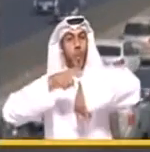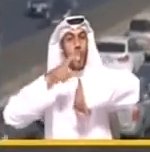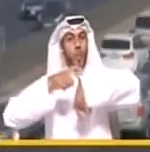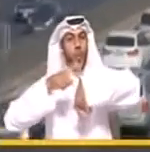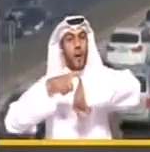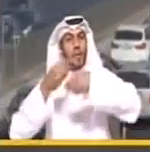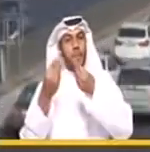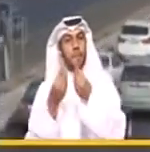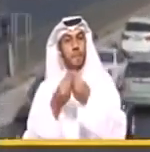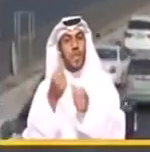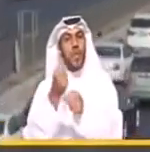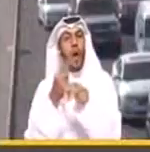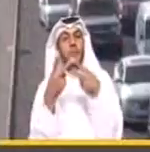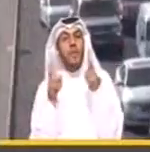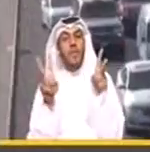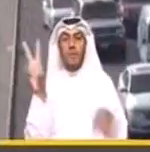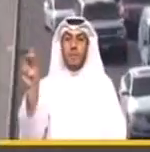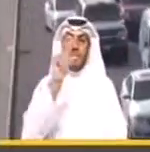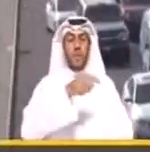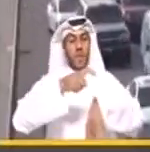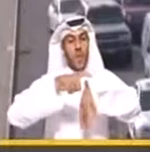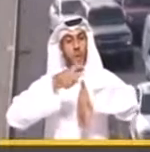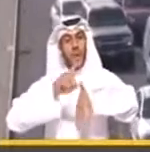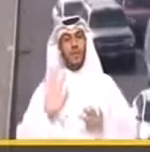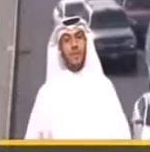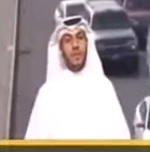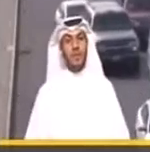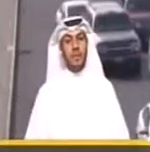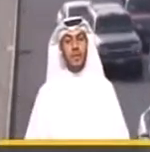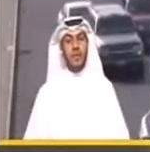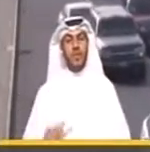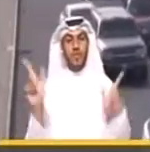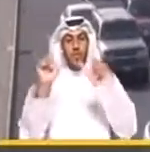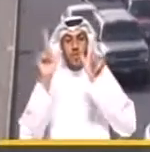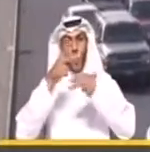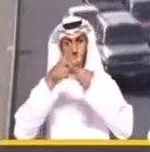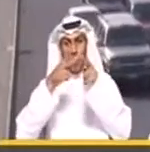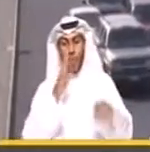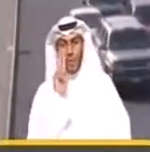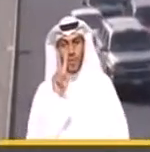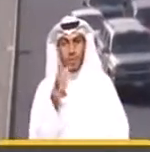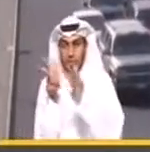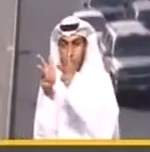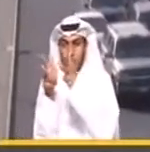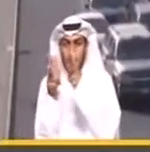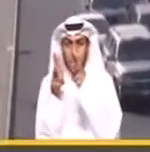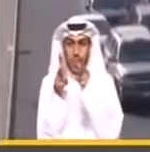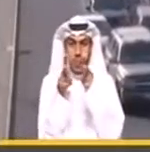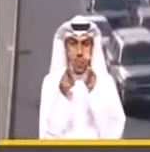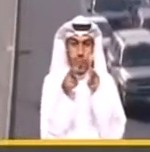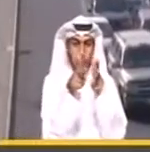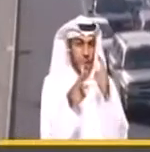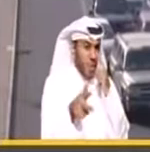المدارس والدوامات في آن معا. جولة ميدانية قمنا بها في الصباح الباكر، رصدنا خلالها حركة